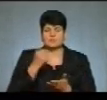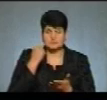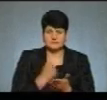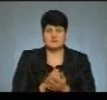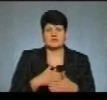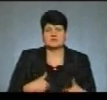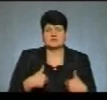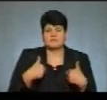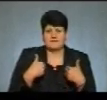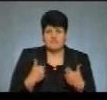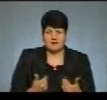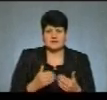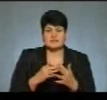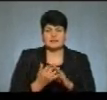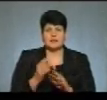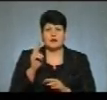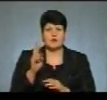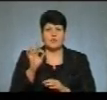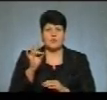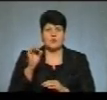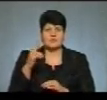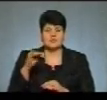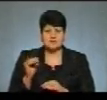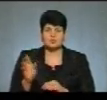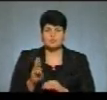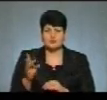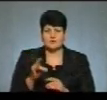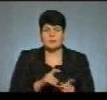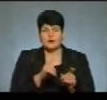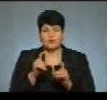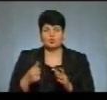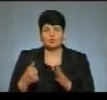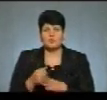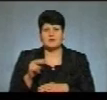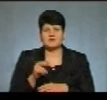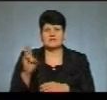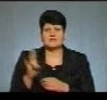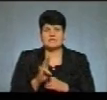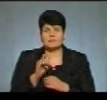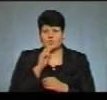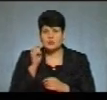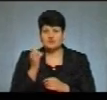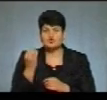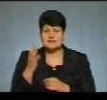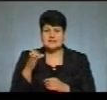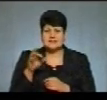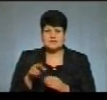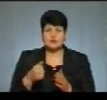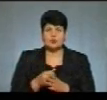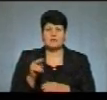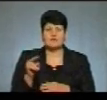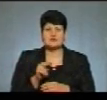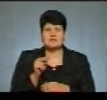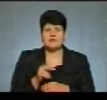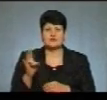Покрову Пресвятої Богородиці села Кордичів Шумського району щодо переходу до Православної церкви України. 14 січня до Православної